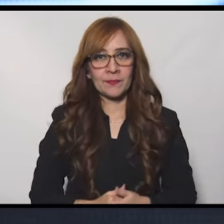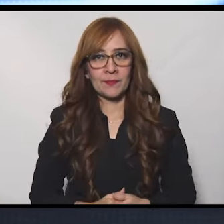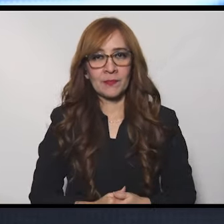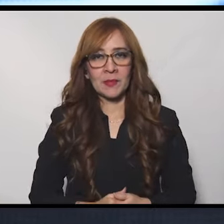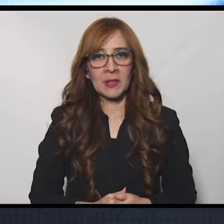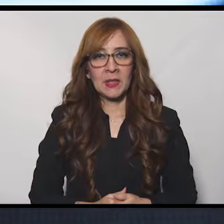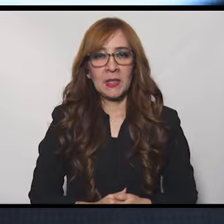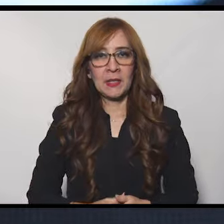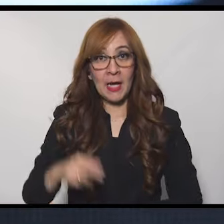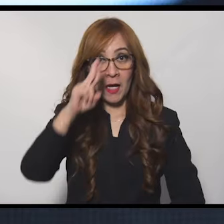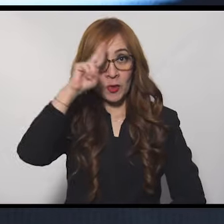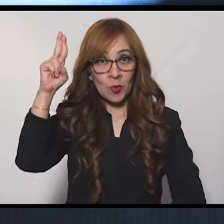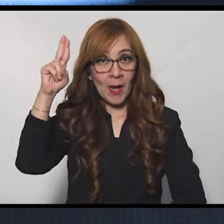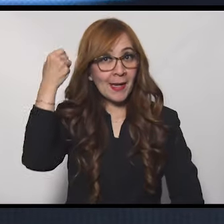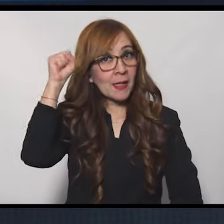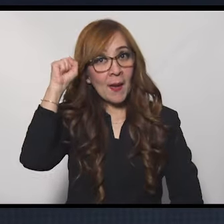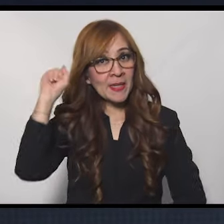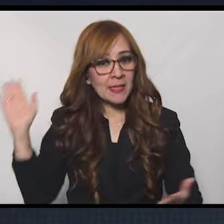that God can build.